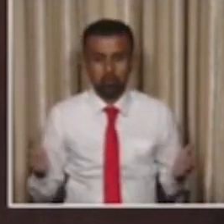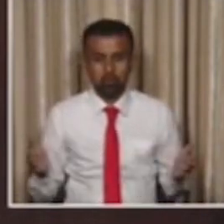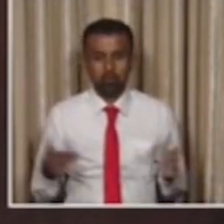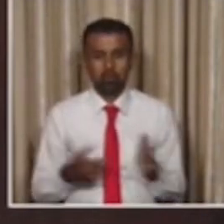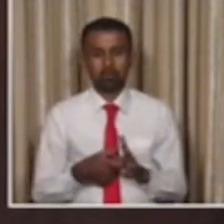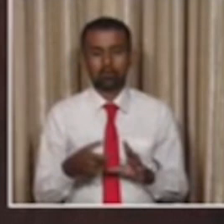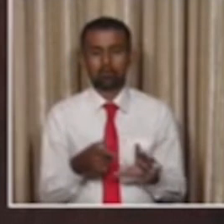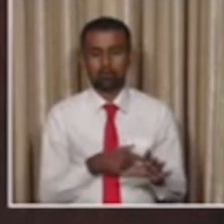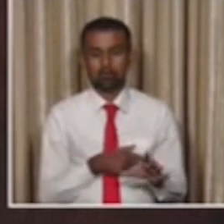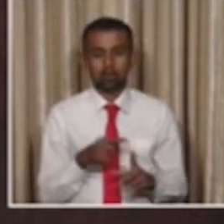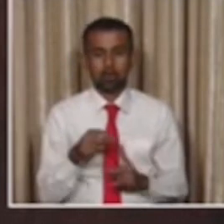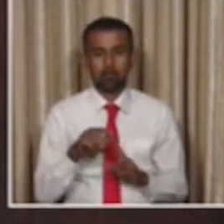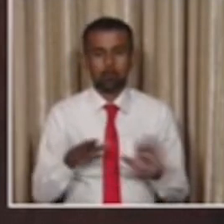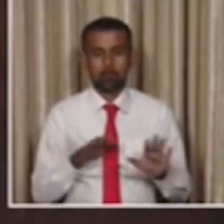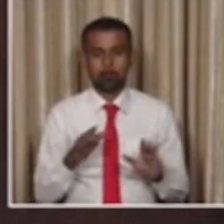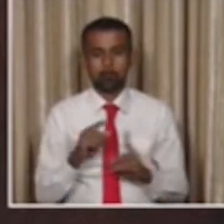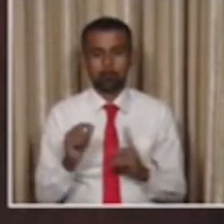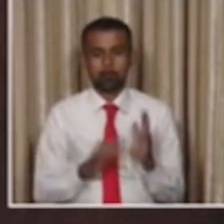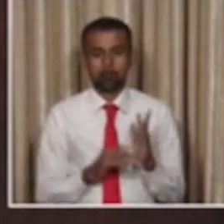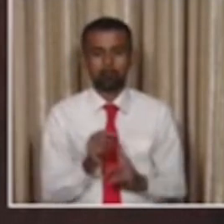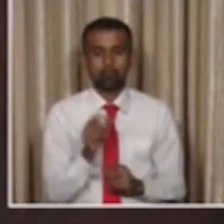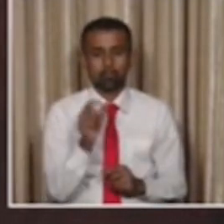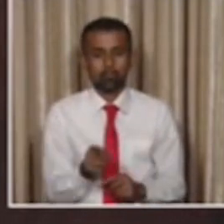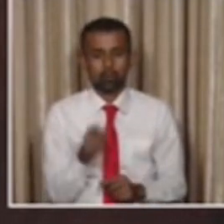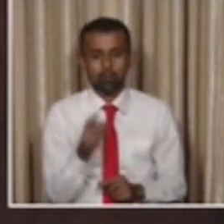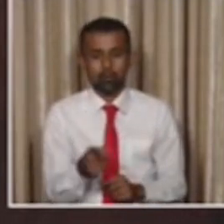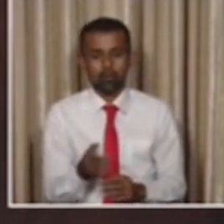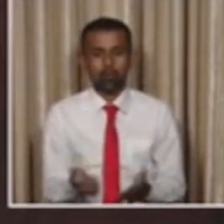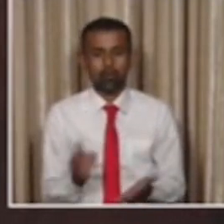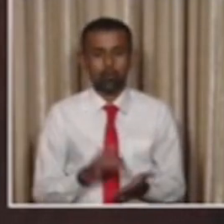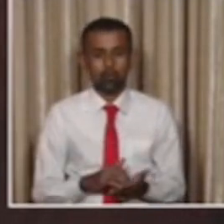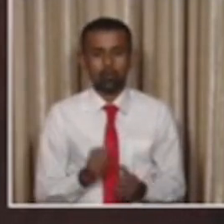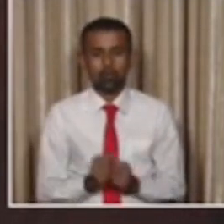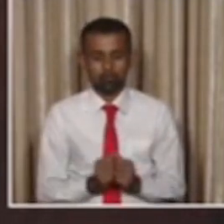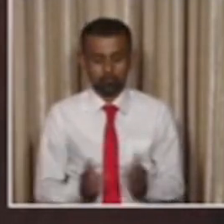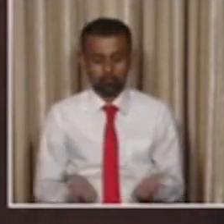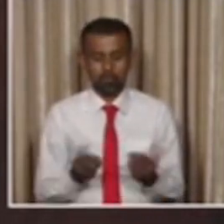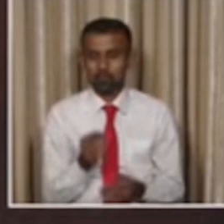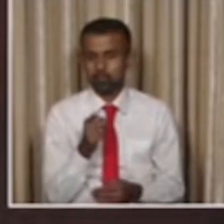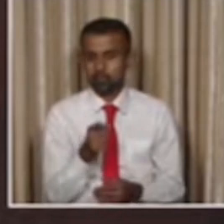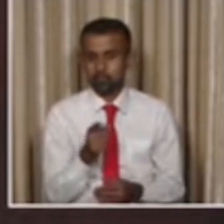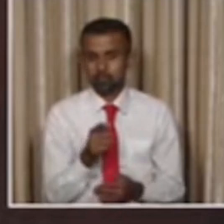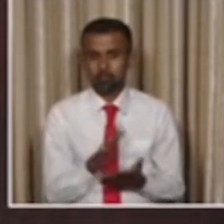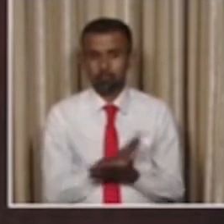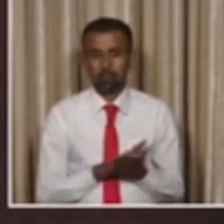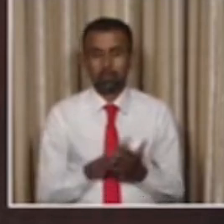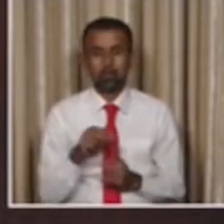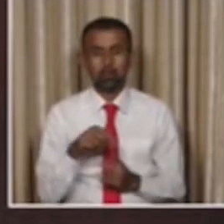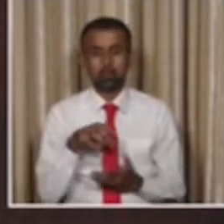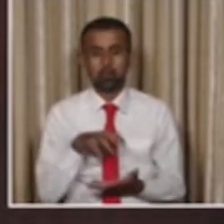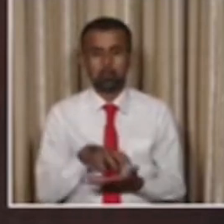හදාගෙන පළාත් පාලන ආයතන මන්ත්‍රීවරුන්ට ආපහු නැවත මේක ක්‍රියාත්මක කරන්න දෙනවා නම් ඒක ඇත්තටම පැහැදිලිව පළාත් පාලන